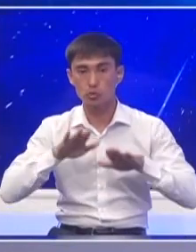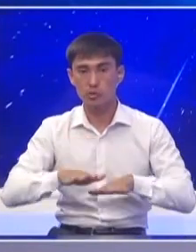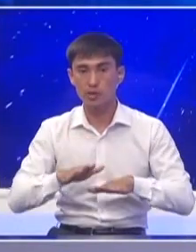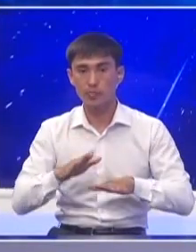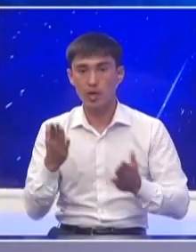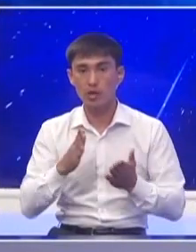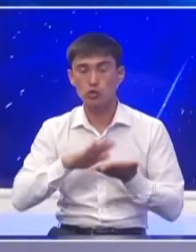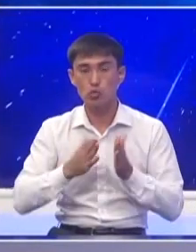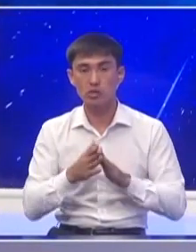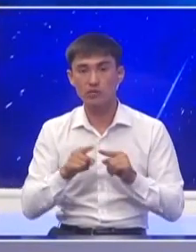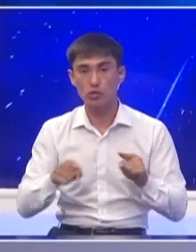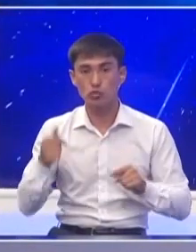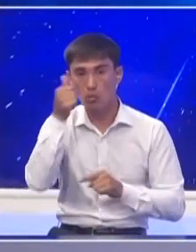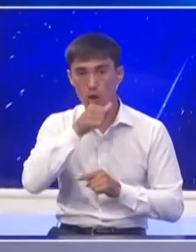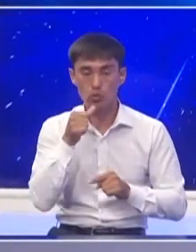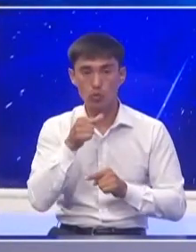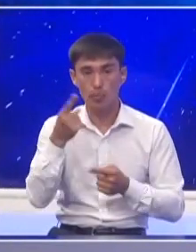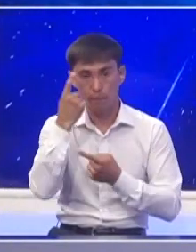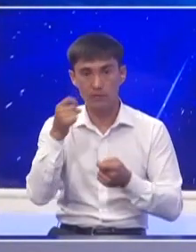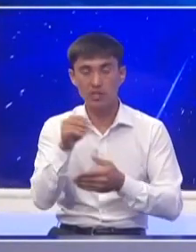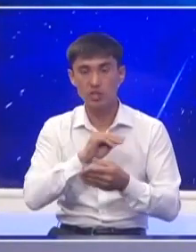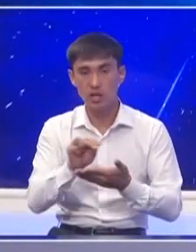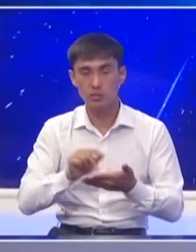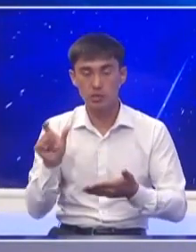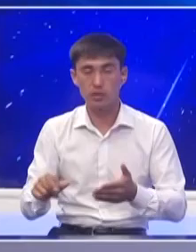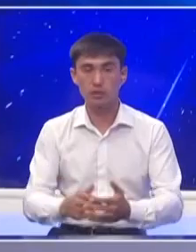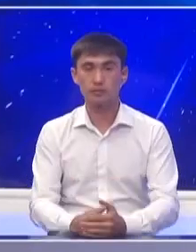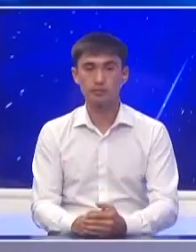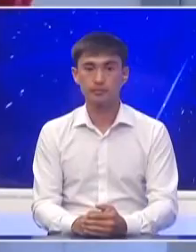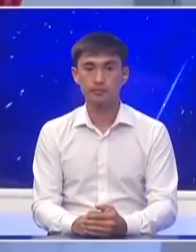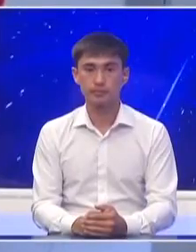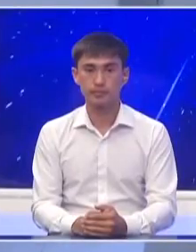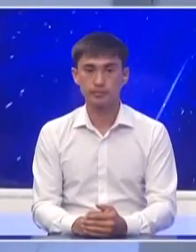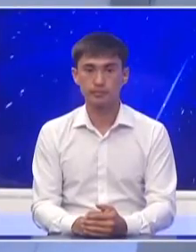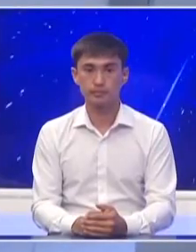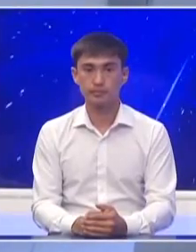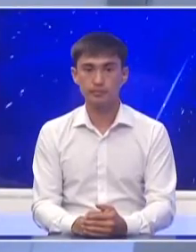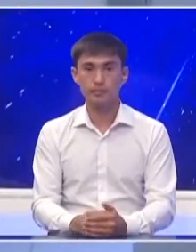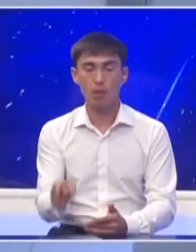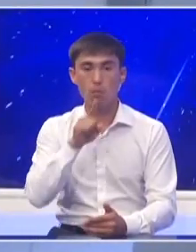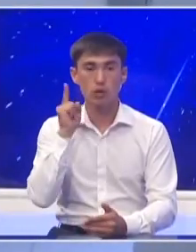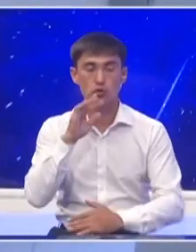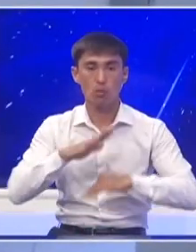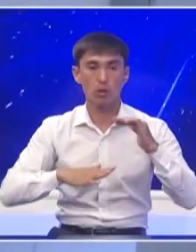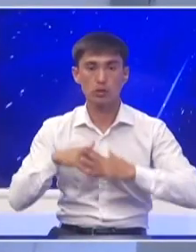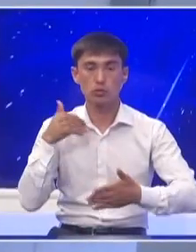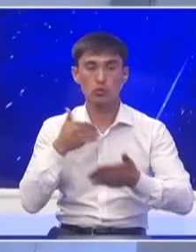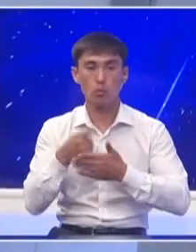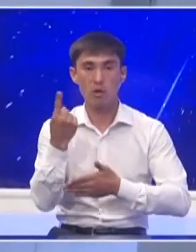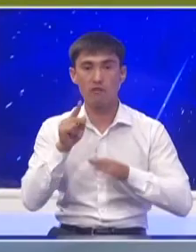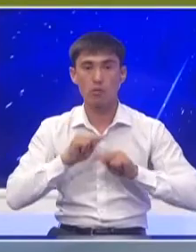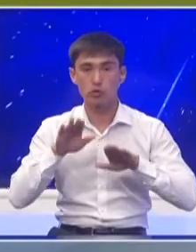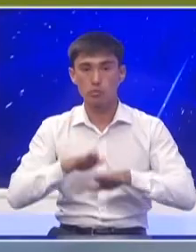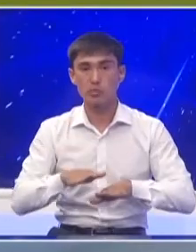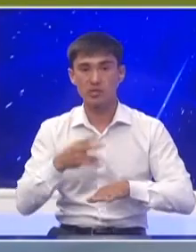места. Какова ситуация в текущем году, узнавал наш корреспондент. От молодежной практики до первого рабочего